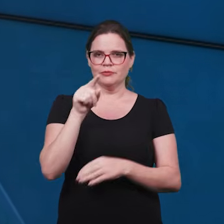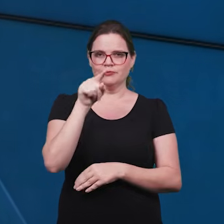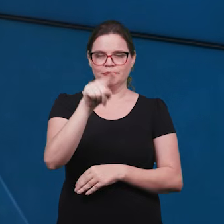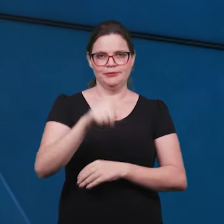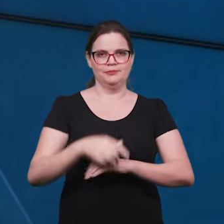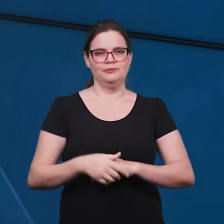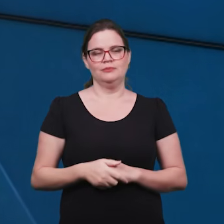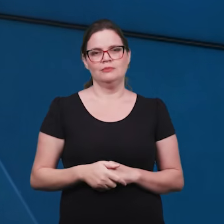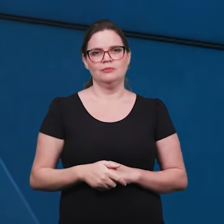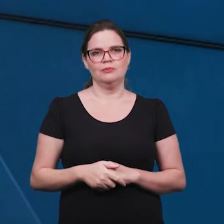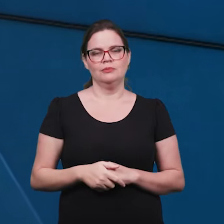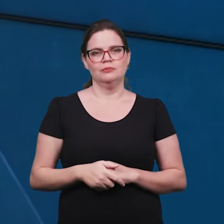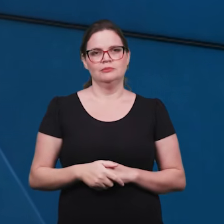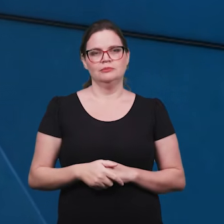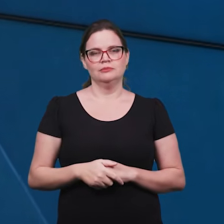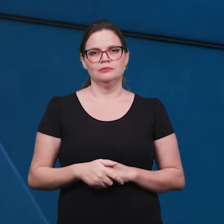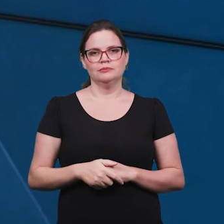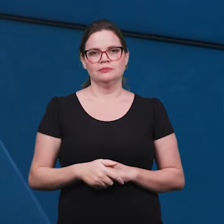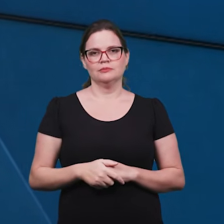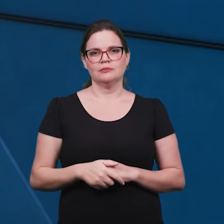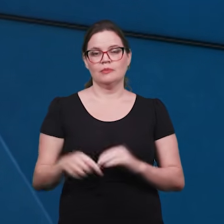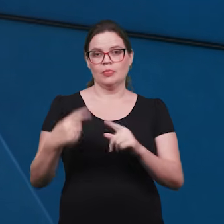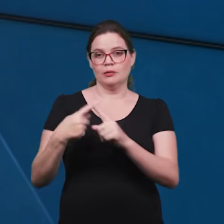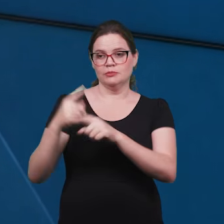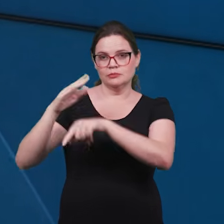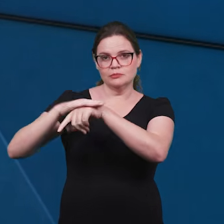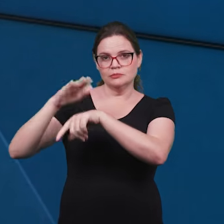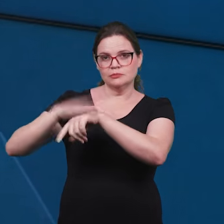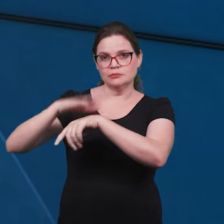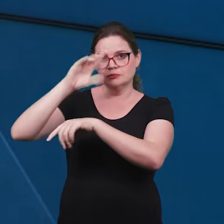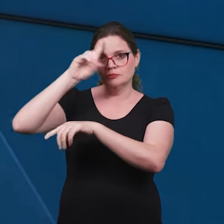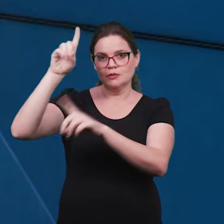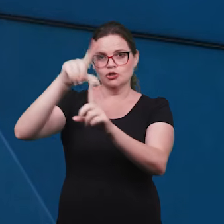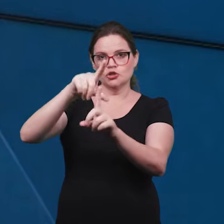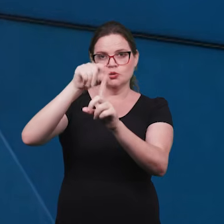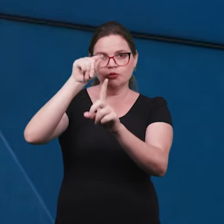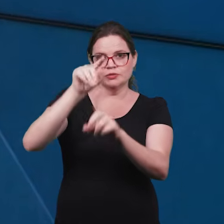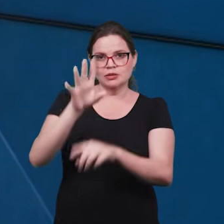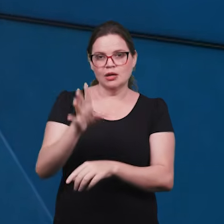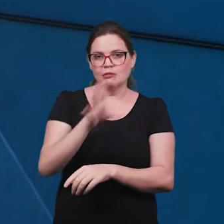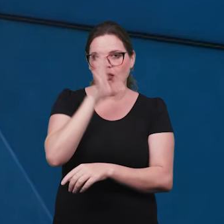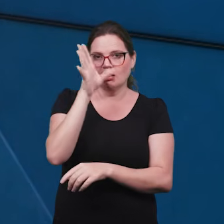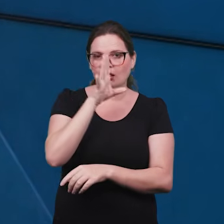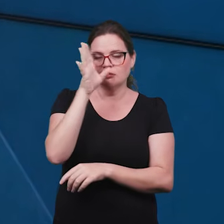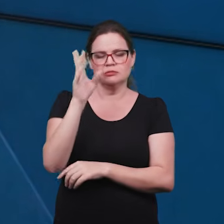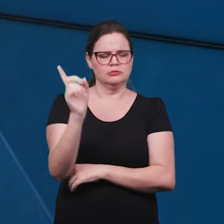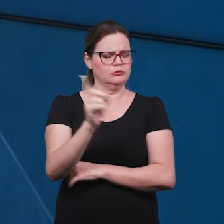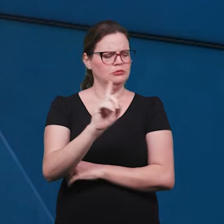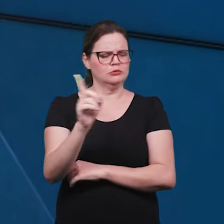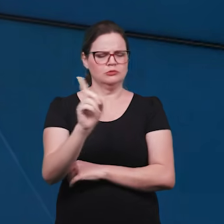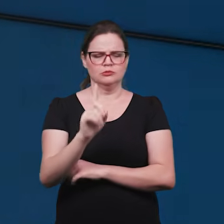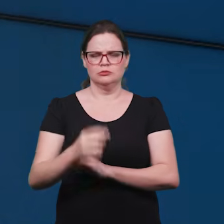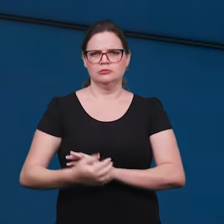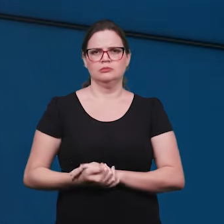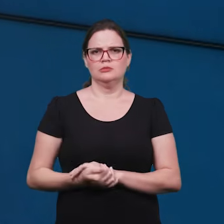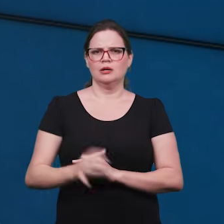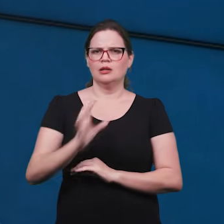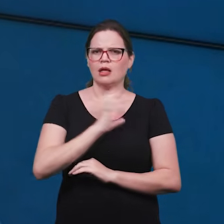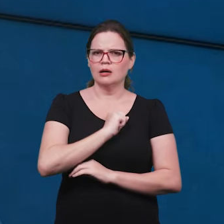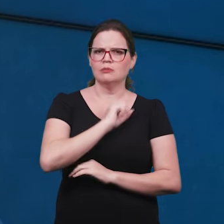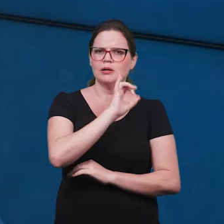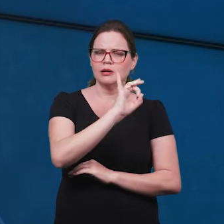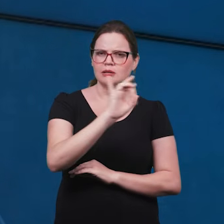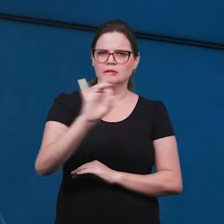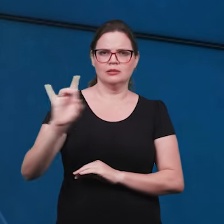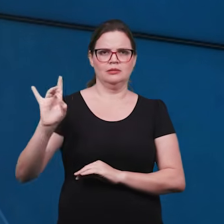sobre você. И Он избрал тебя нечаянно. Porque Ele te escolheu, não foi por acaso. Он любит